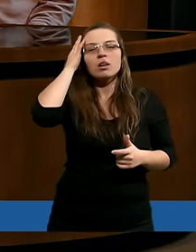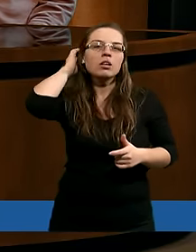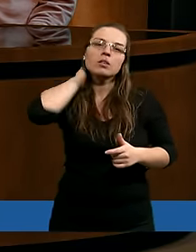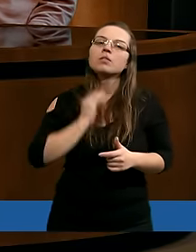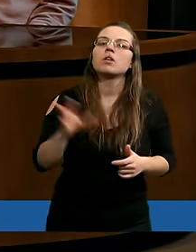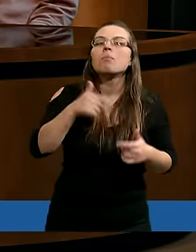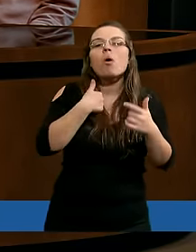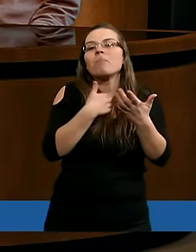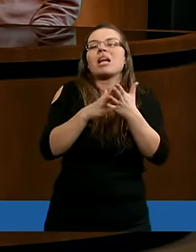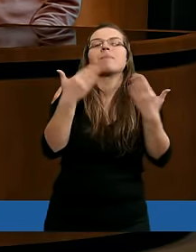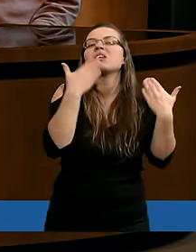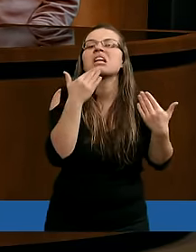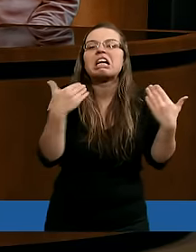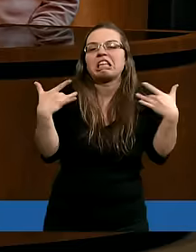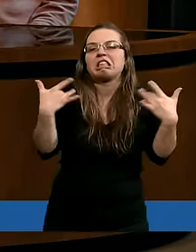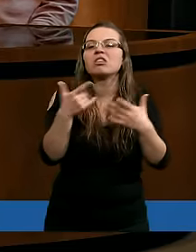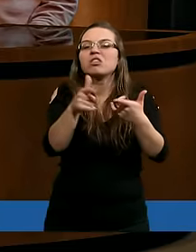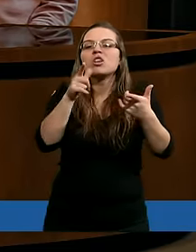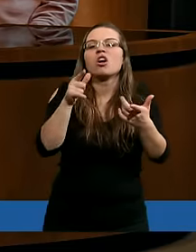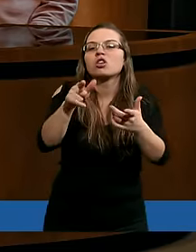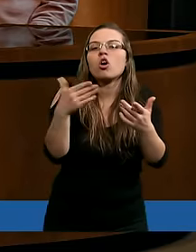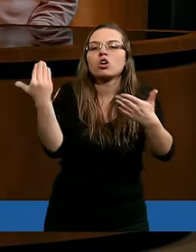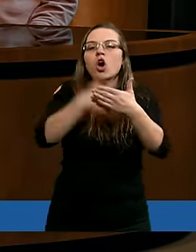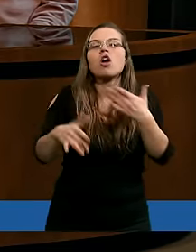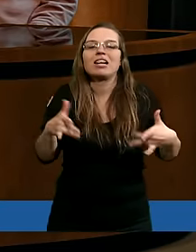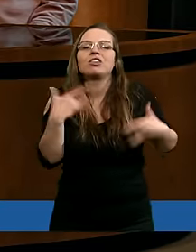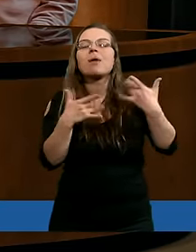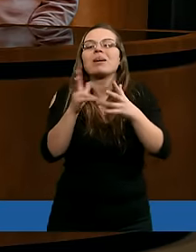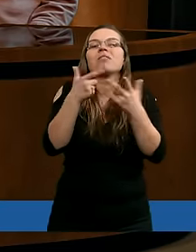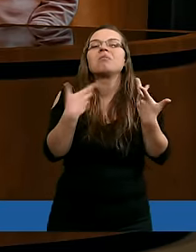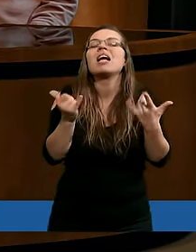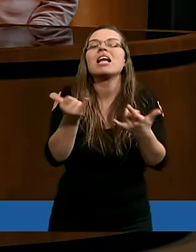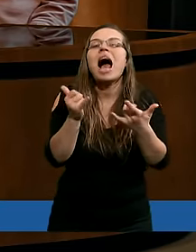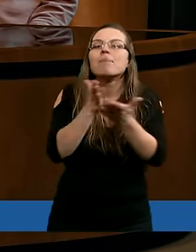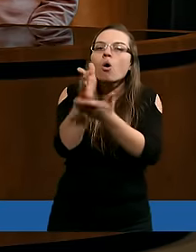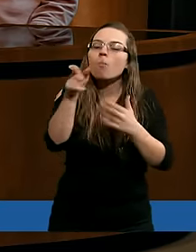Bo nie chce mi się żyć. Po co kolejny dzień cierpienia?